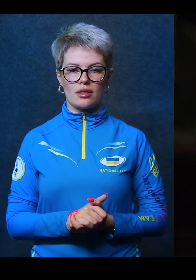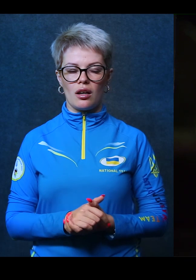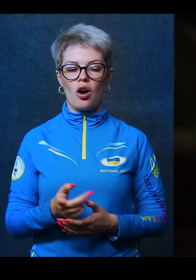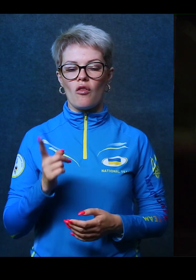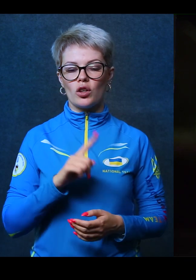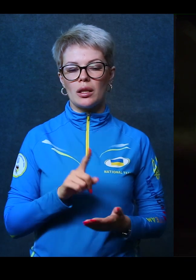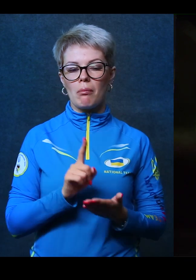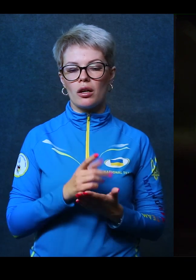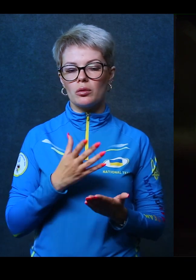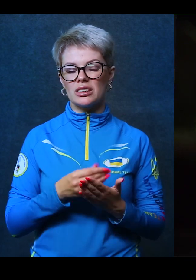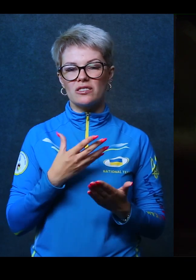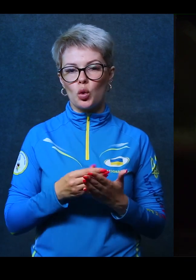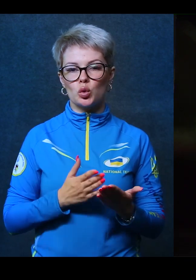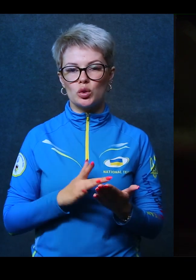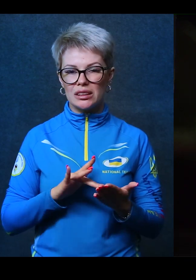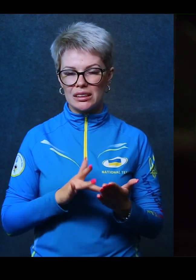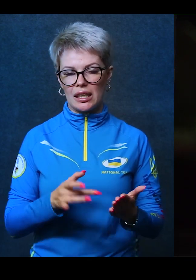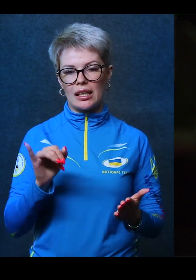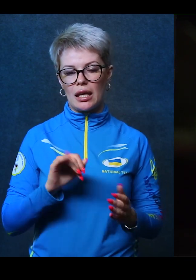Цілеспрямованість. Вони мають мати свою ціль і